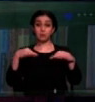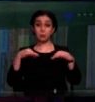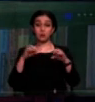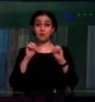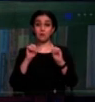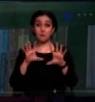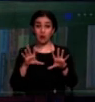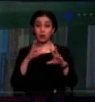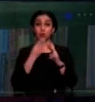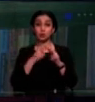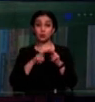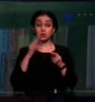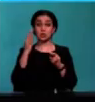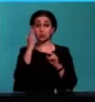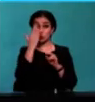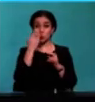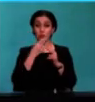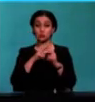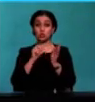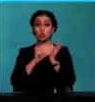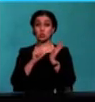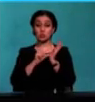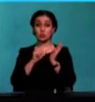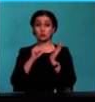выпускает 60% этих стекол.